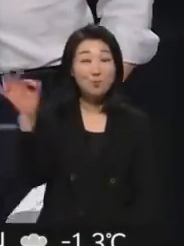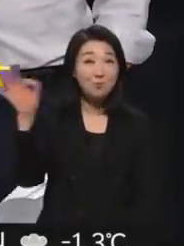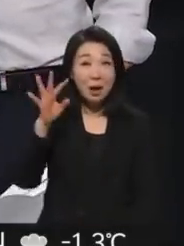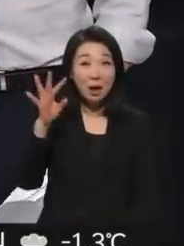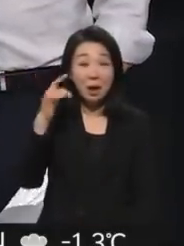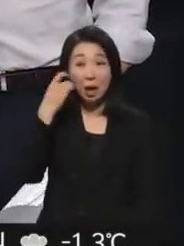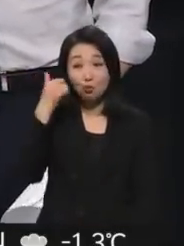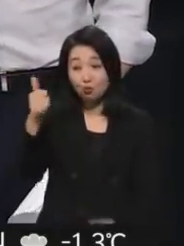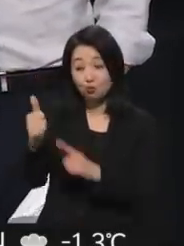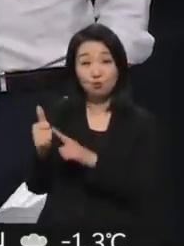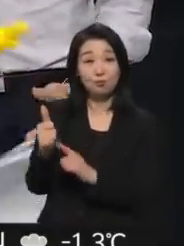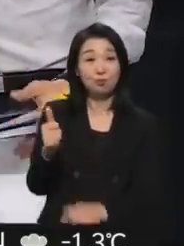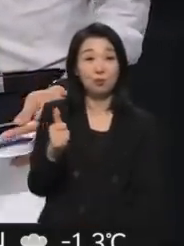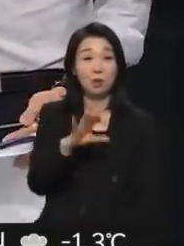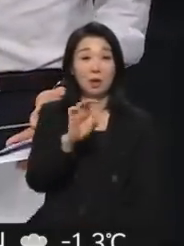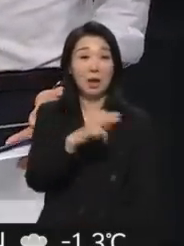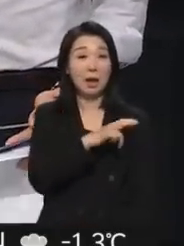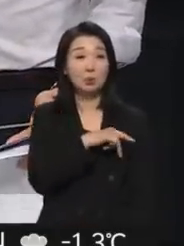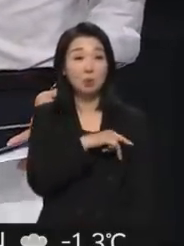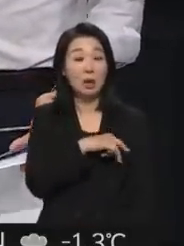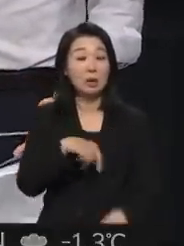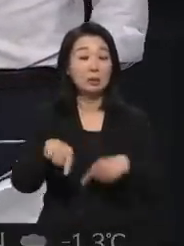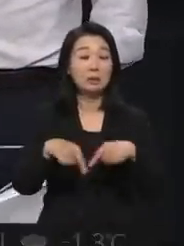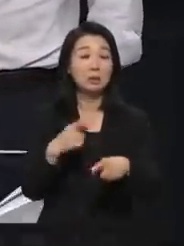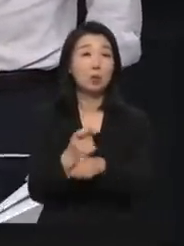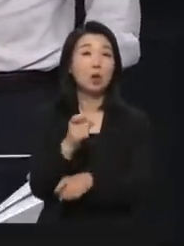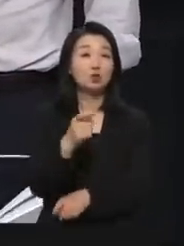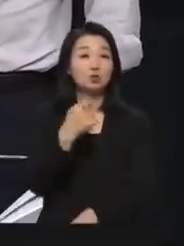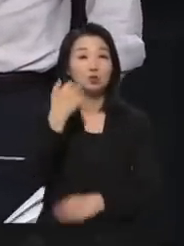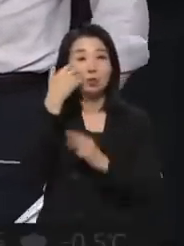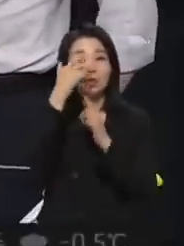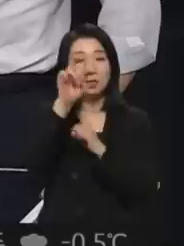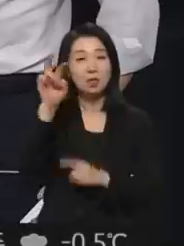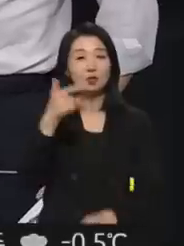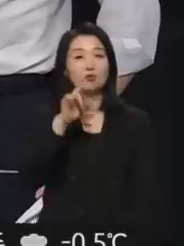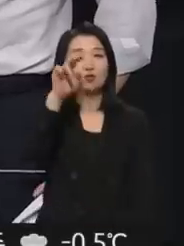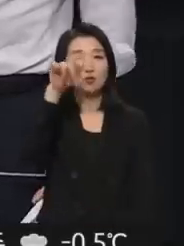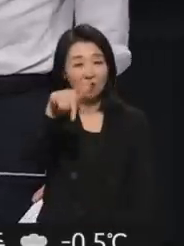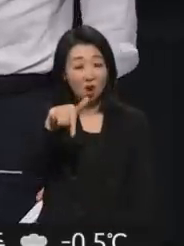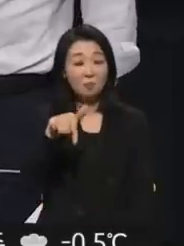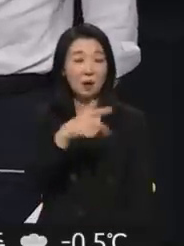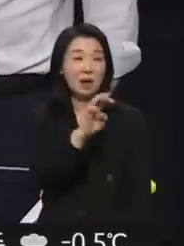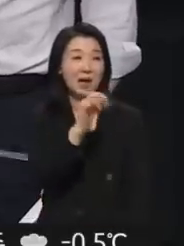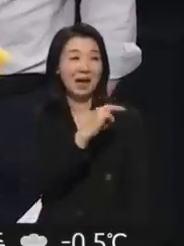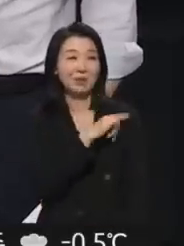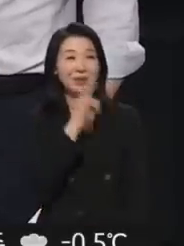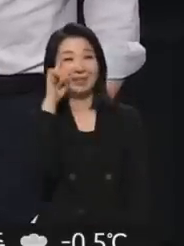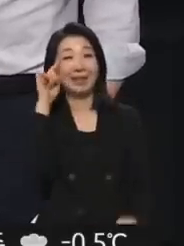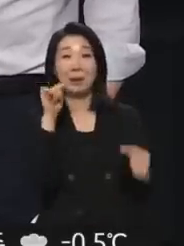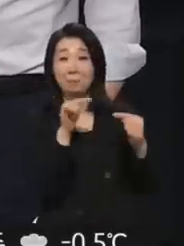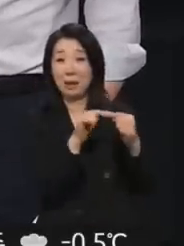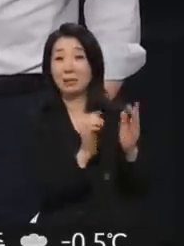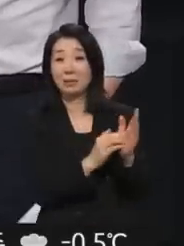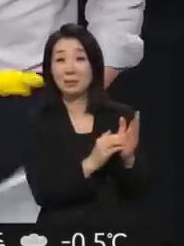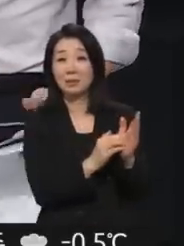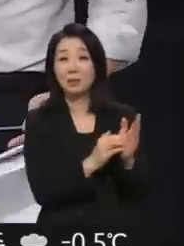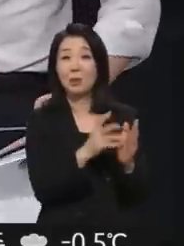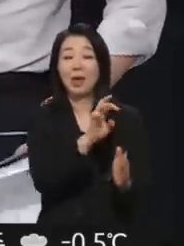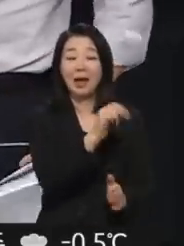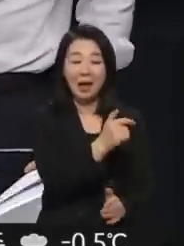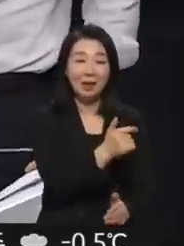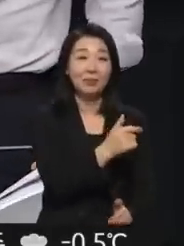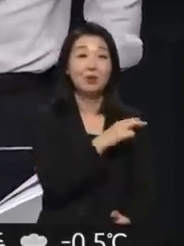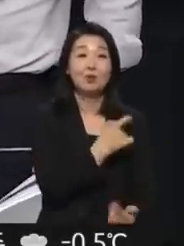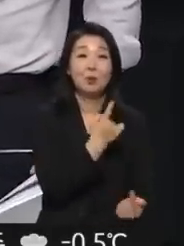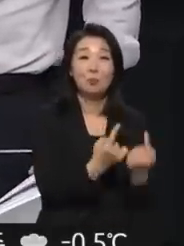이 안 의원의 정치적 숙적이죠. 이준석 전 대표도 안 의원과 같은 생각을 나타냈는데요. 사실 안 의원보다는